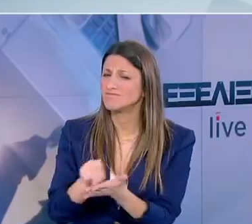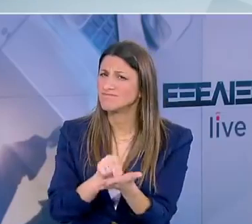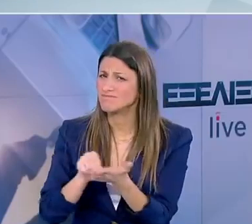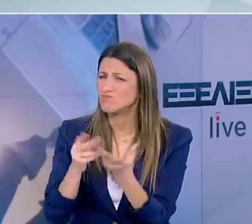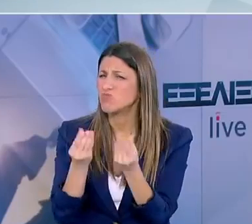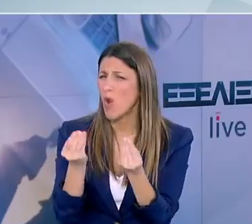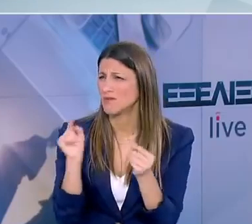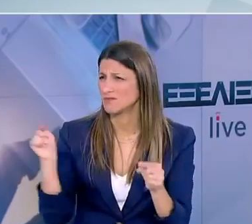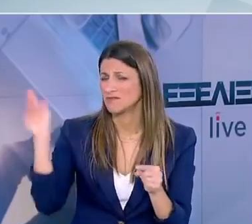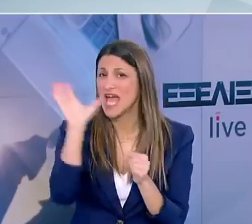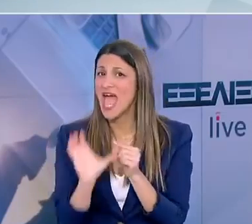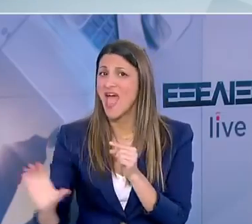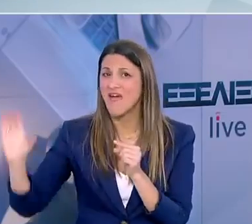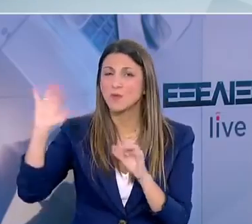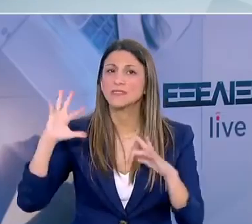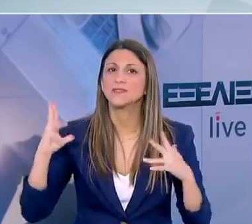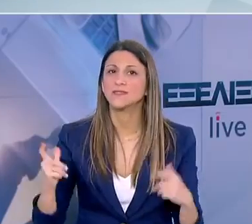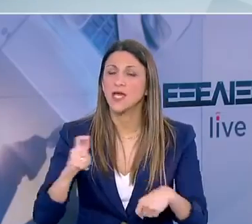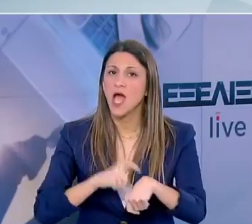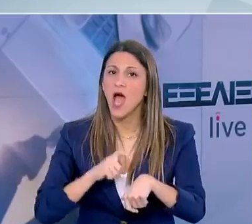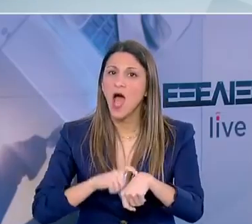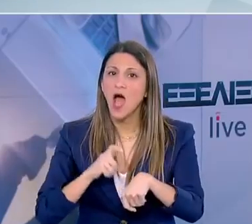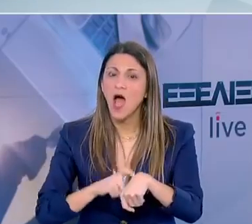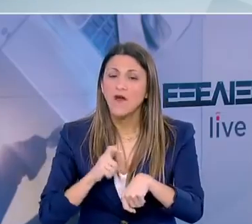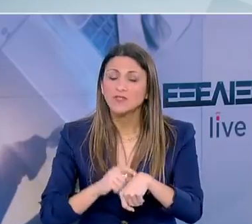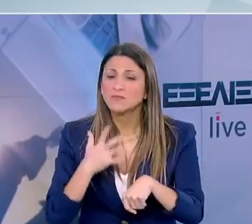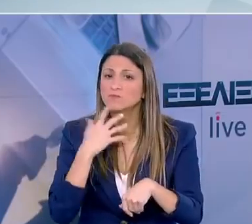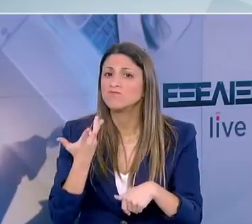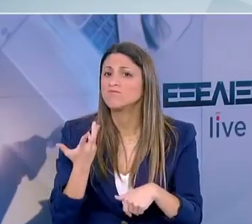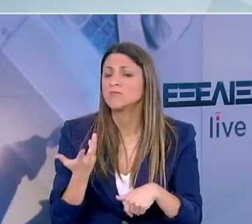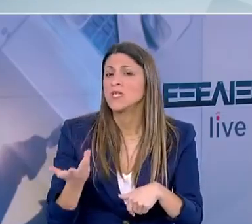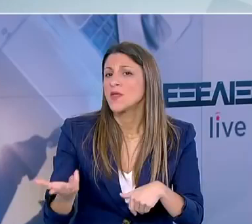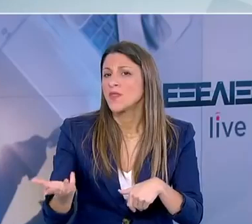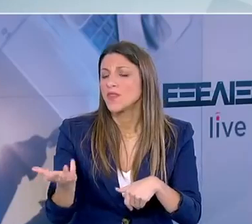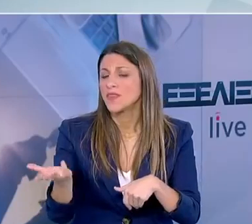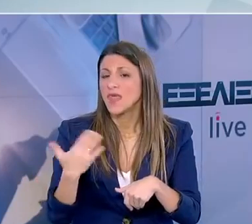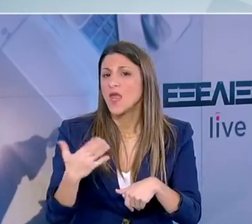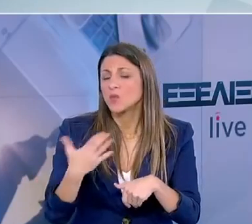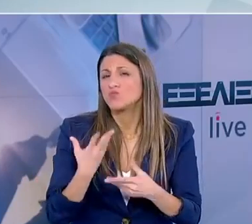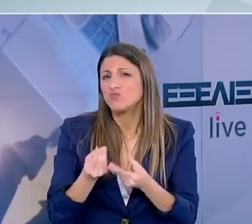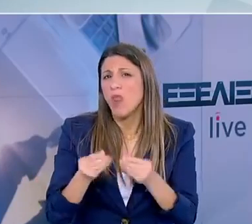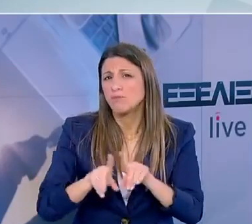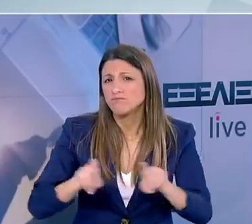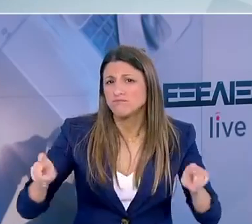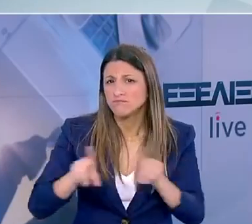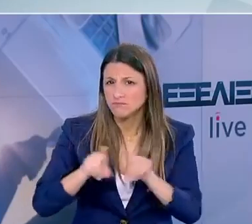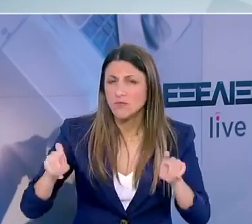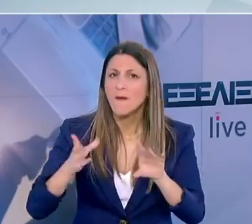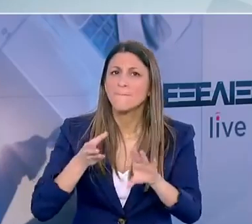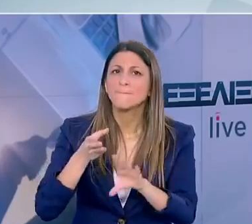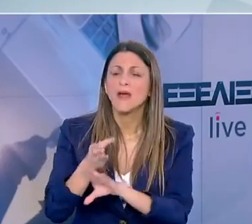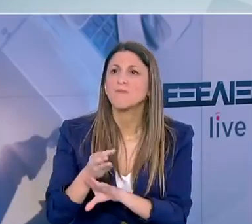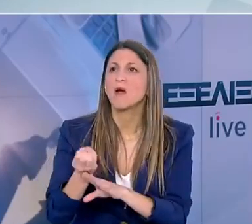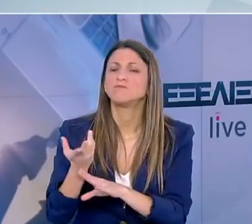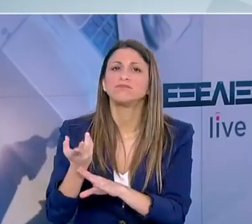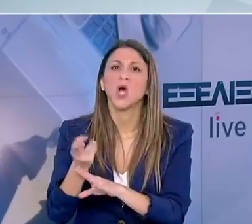Ρωμά στην Ευρώπη στην παρούσα κρίση είναι η απώλεια πηγών καθημερινών εισοδημάτων, όπως βέβαια και για περισσότερους από εμάς, η μειωμένη πρόσβαση σε κοινωνικές